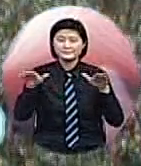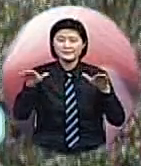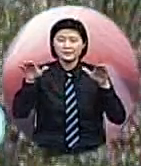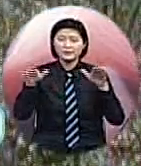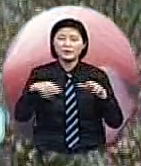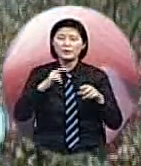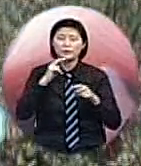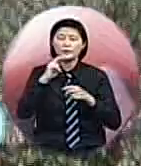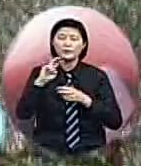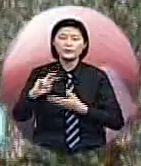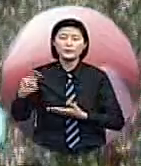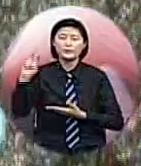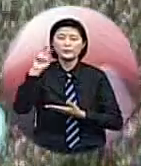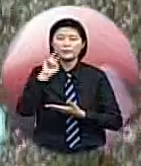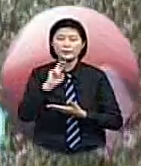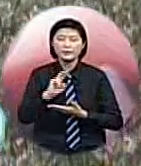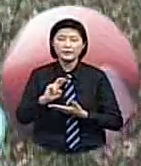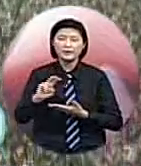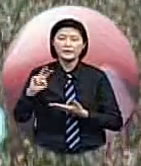물새도